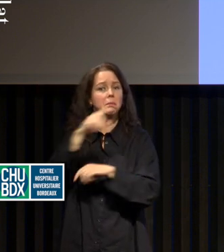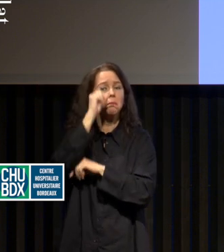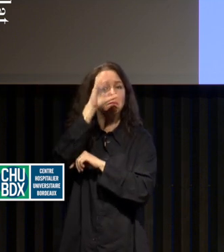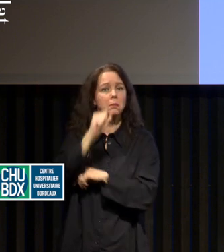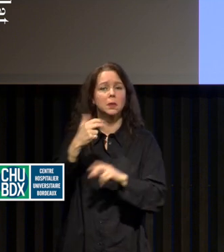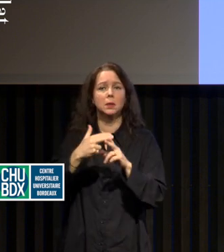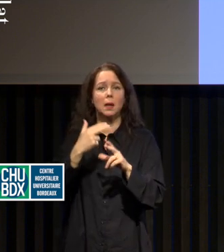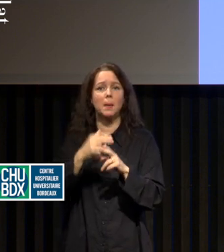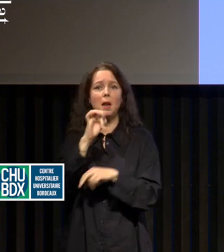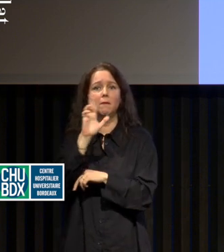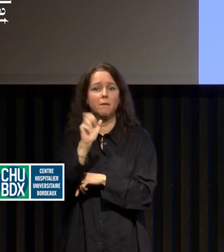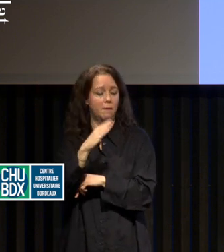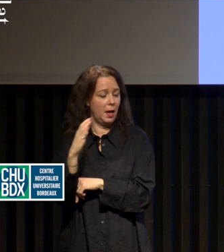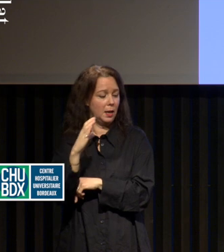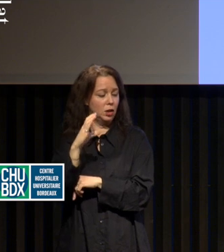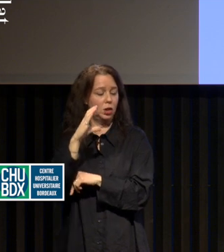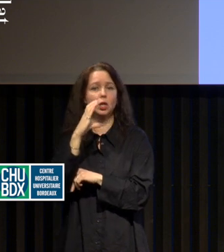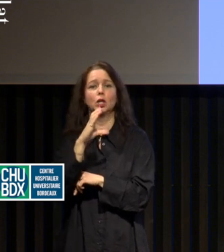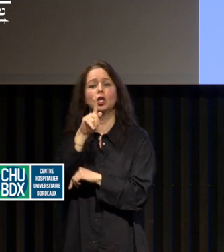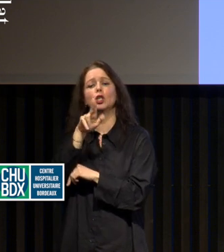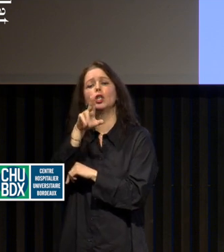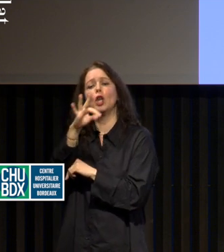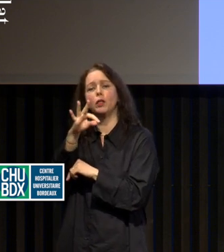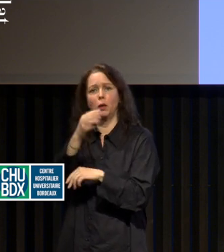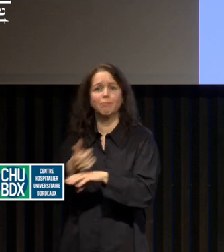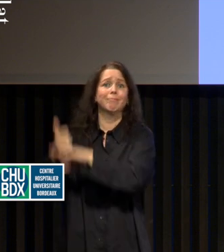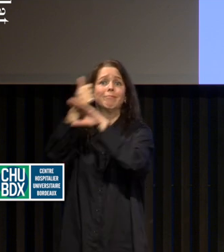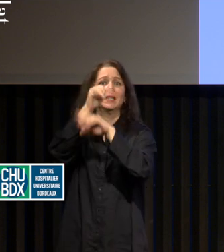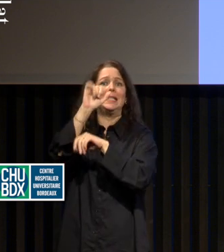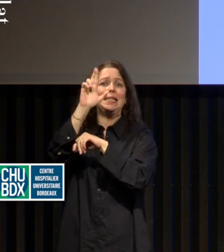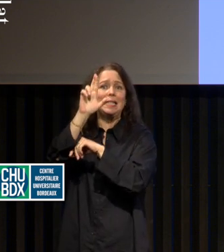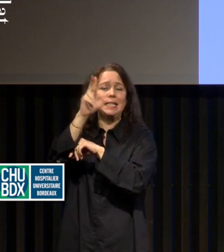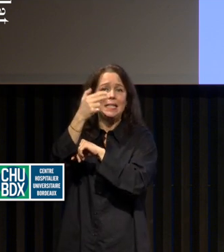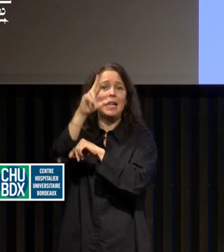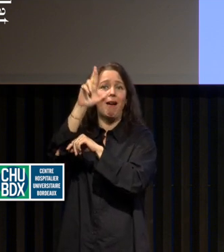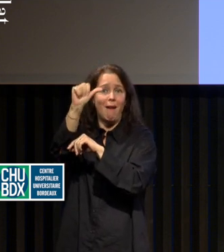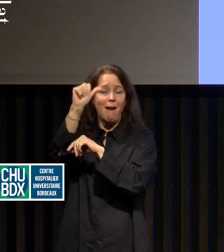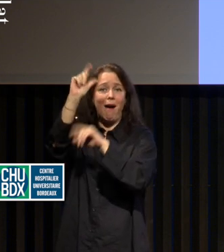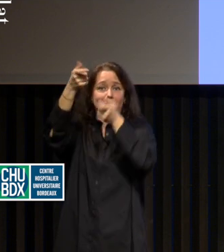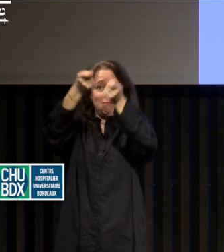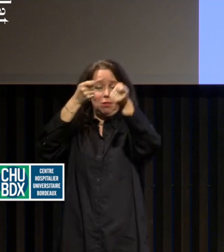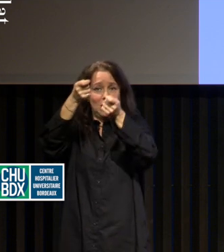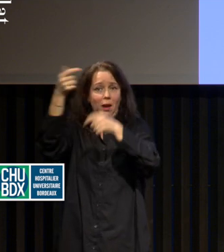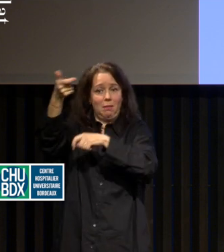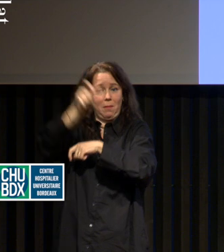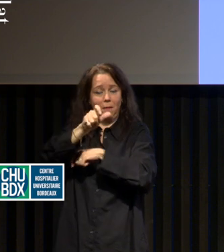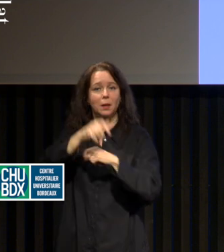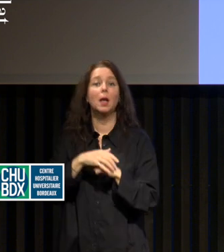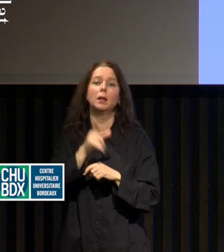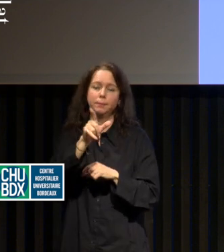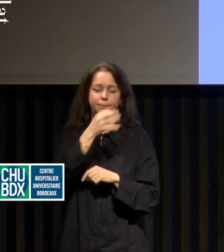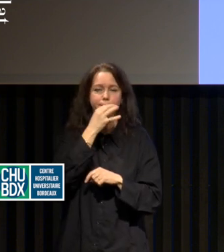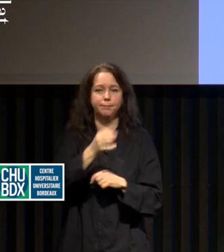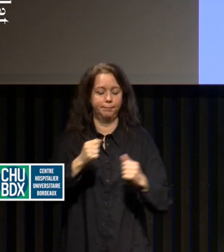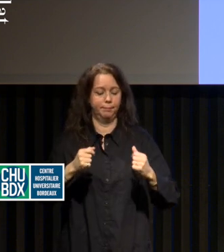French Gut, qui est piloté par l'INRA, Metagenopolis. En fait, ce que j'ai oublié de vous dire, c'est que quand on étudie le microbiote,